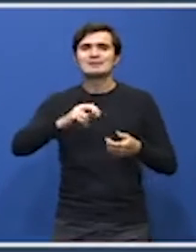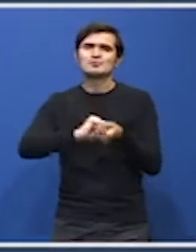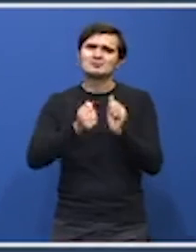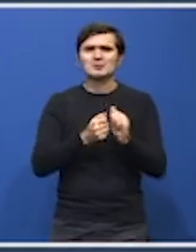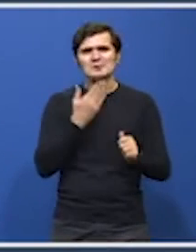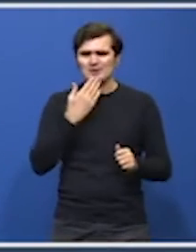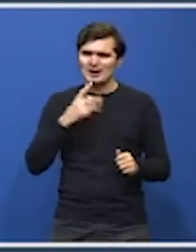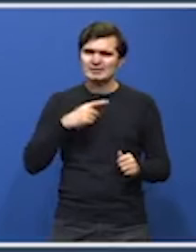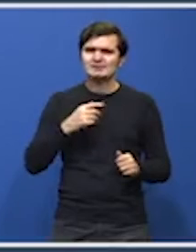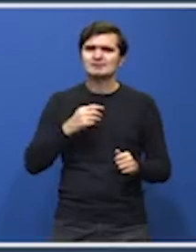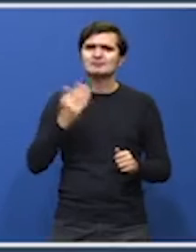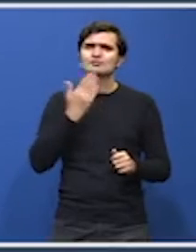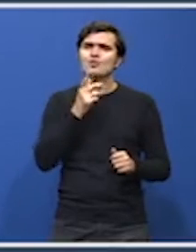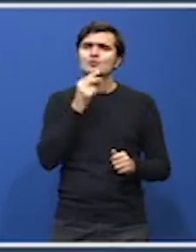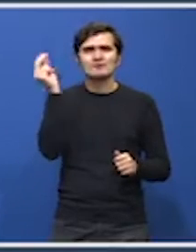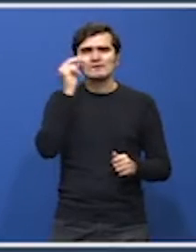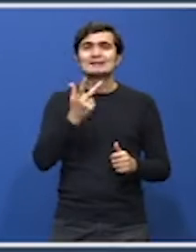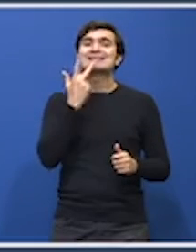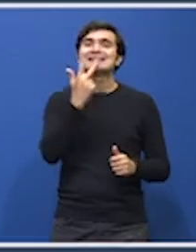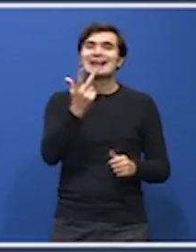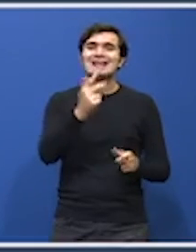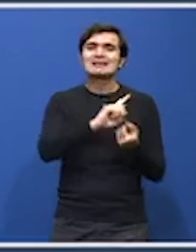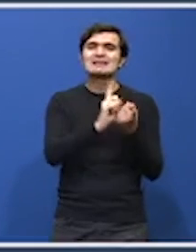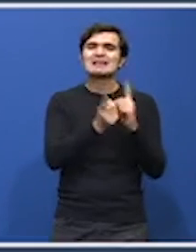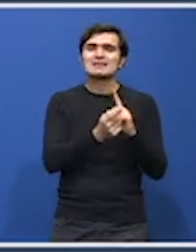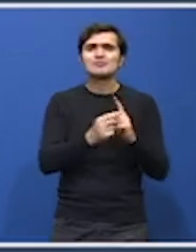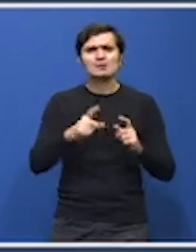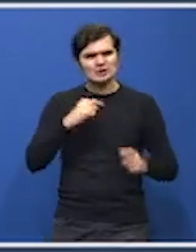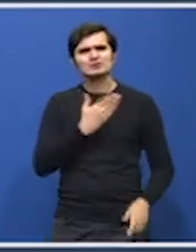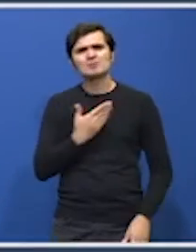care se învață în 3 schimburi. Avem în București câteva situații de acest gen.